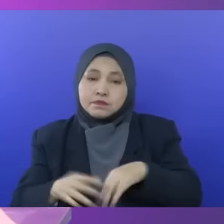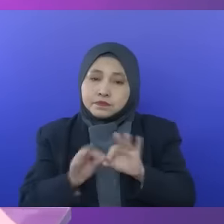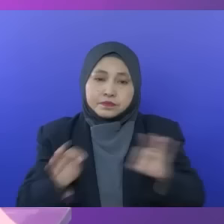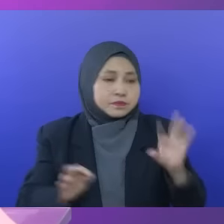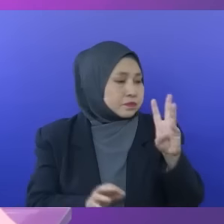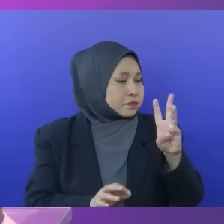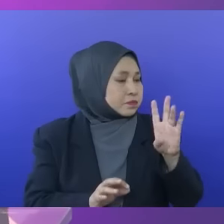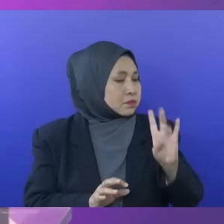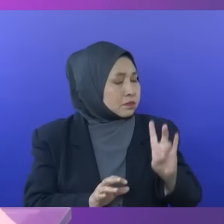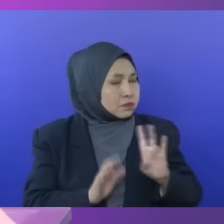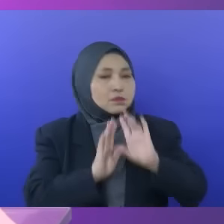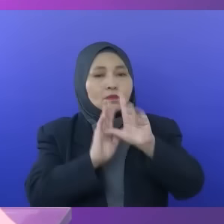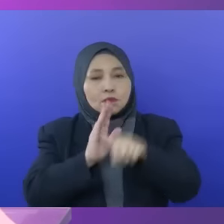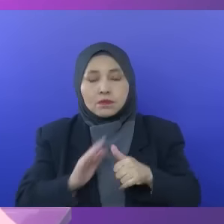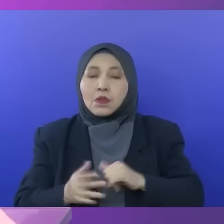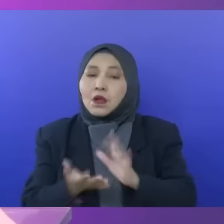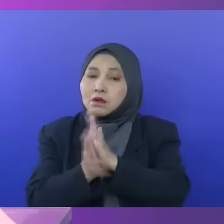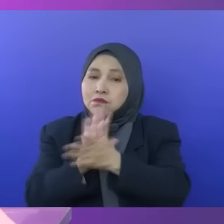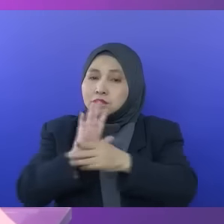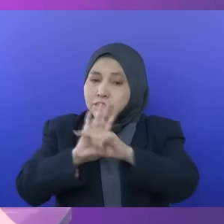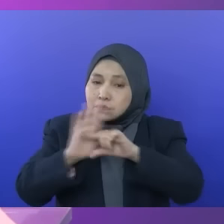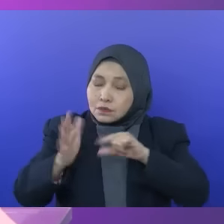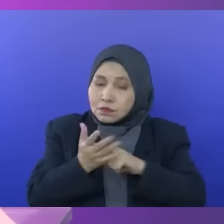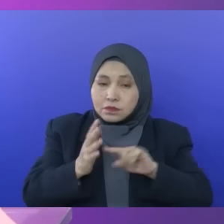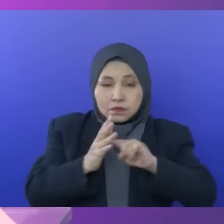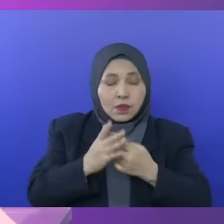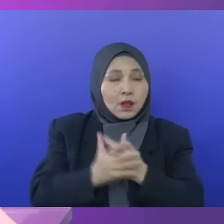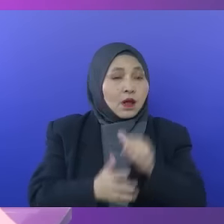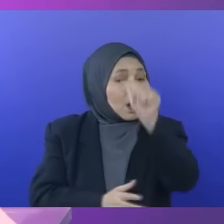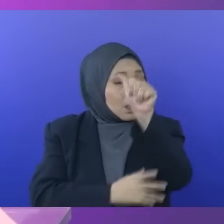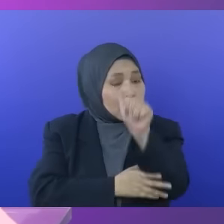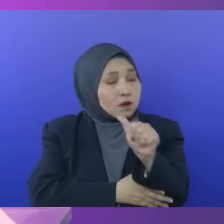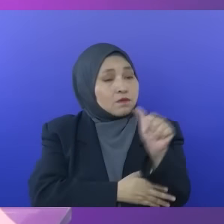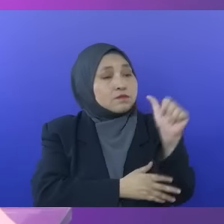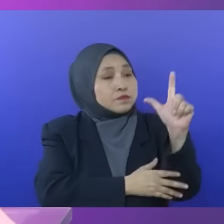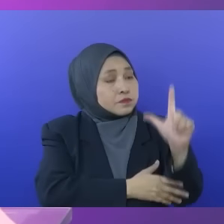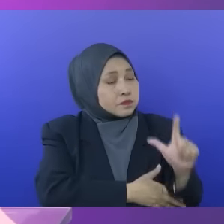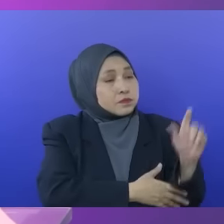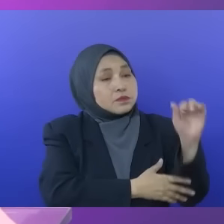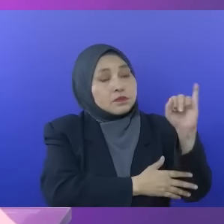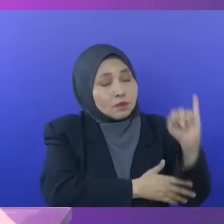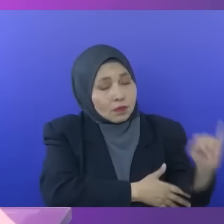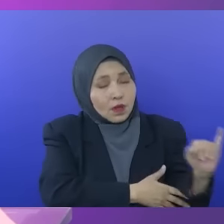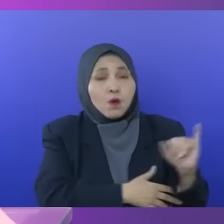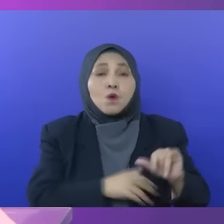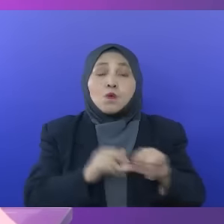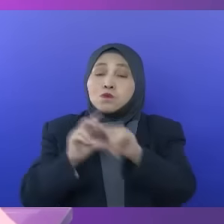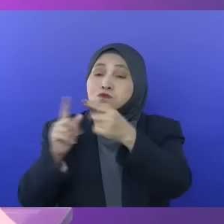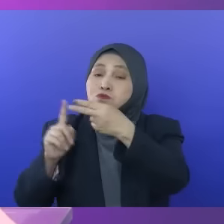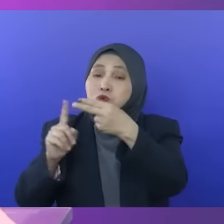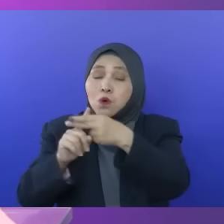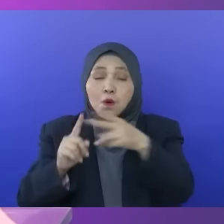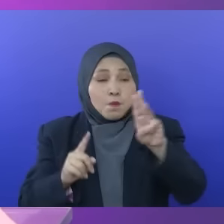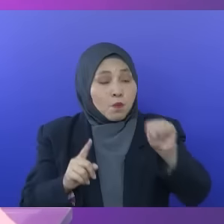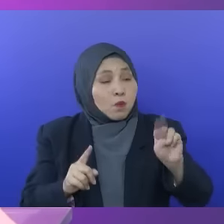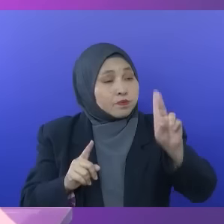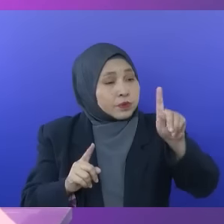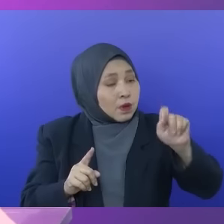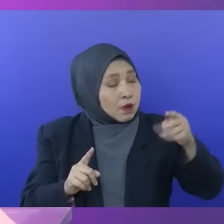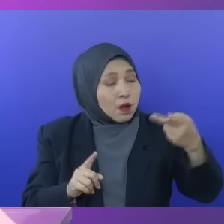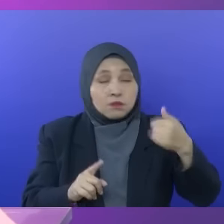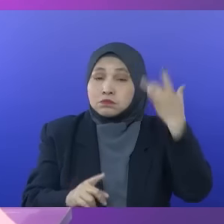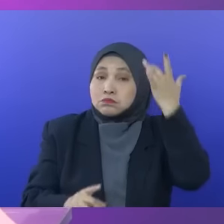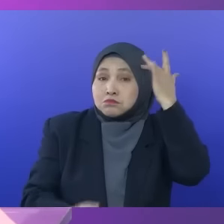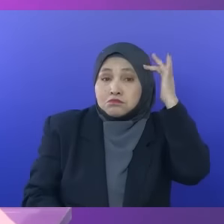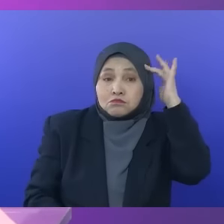27 nanti saya jadi surah ini bermula dengan Alif Lam Mim huruf yaitu Saya tak tahu